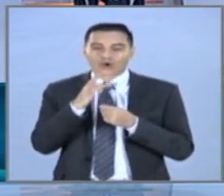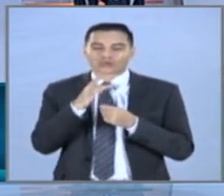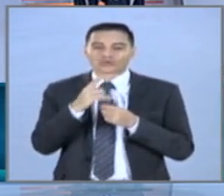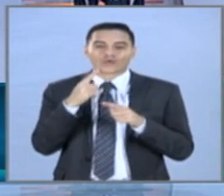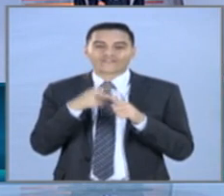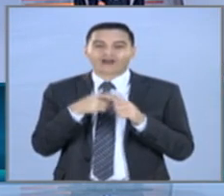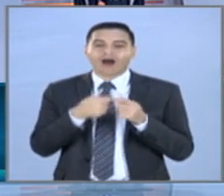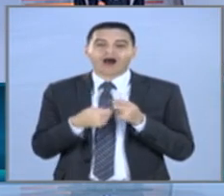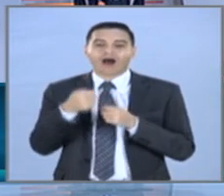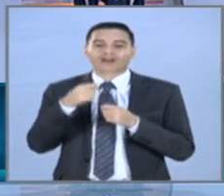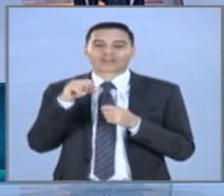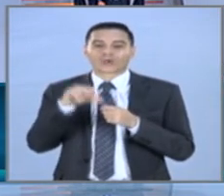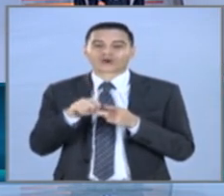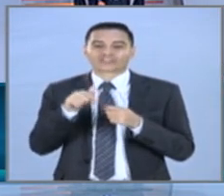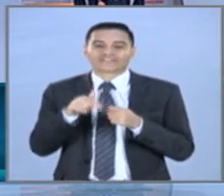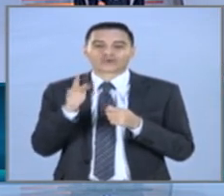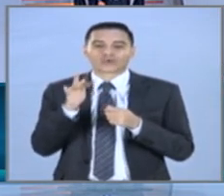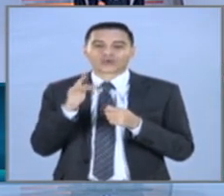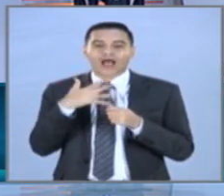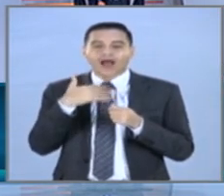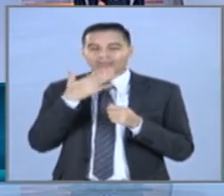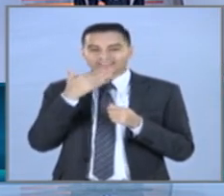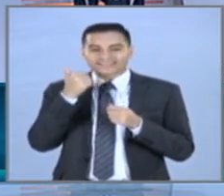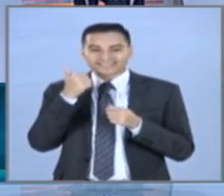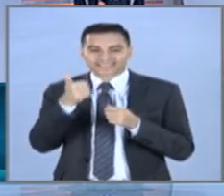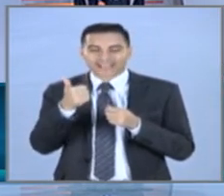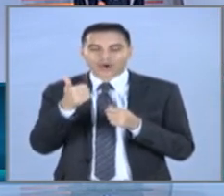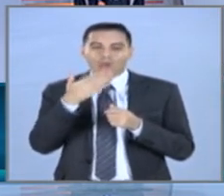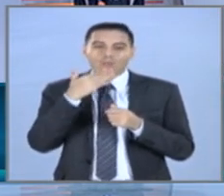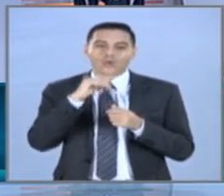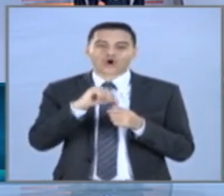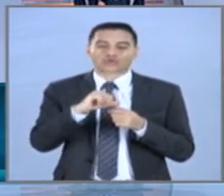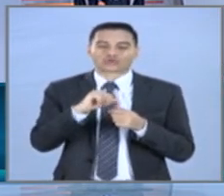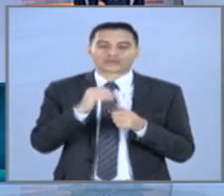في جوزك؟ انا عايز ميزة وعايز عيب،